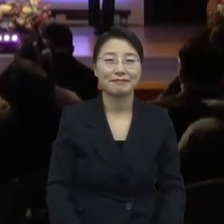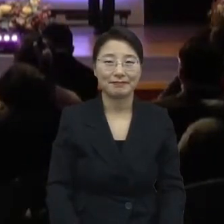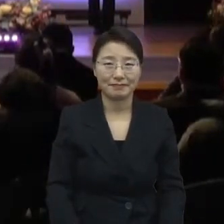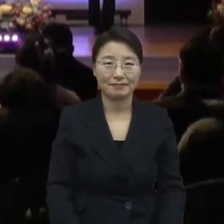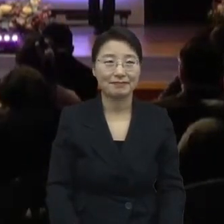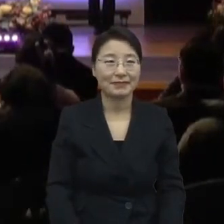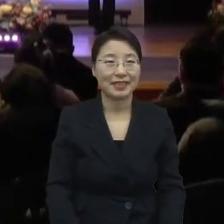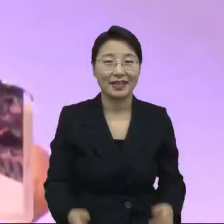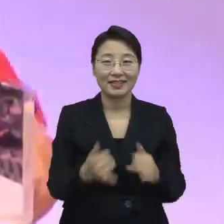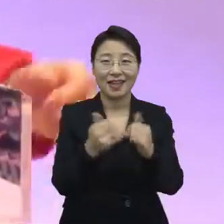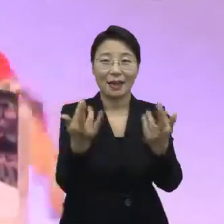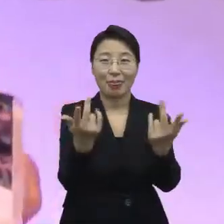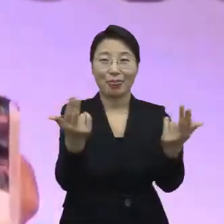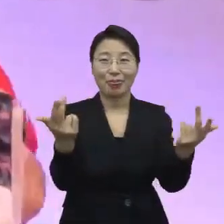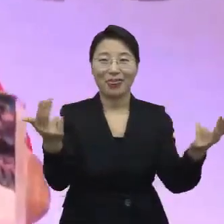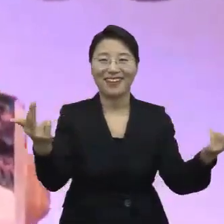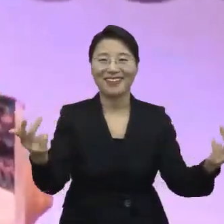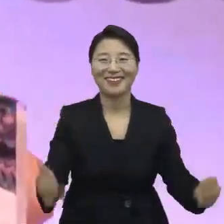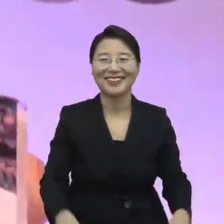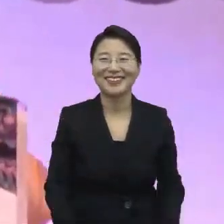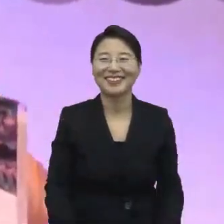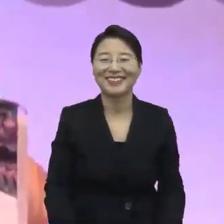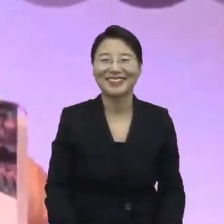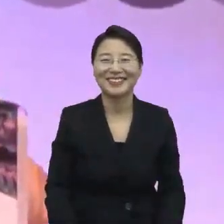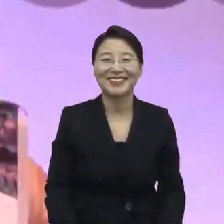정말 다 가셨네.